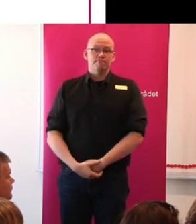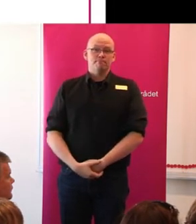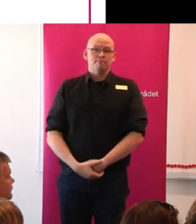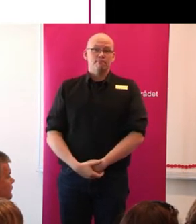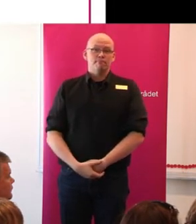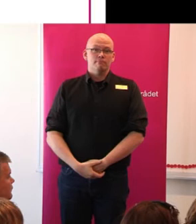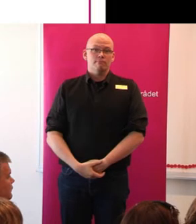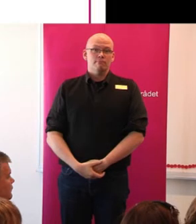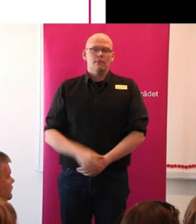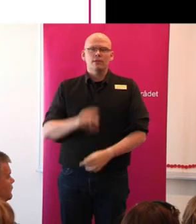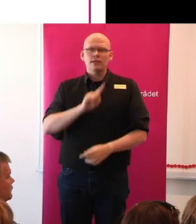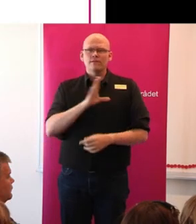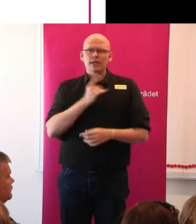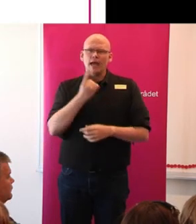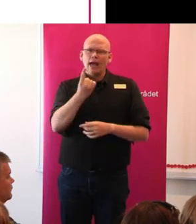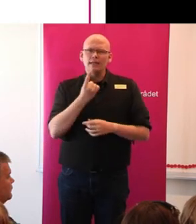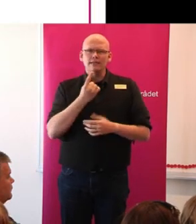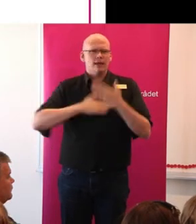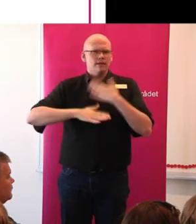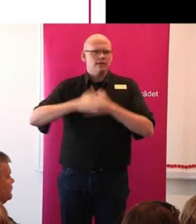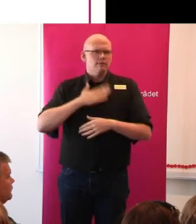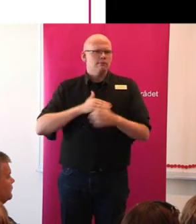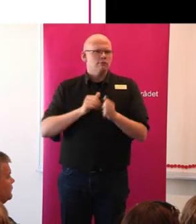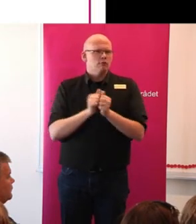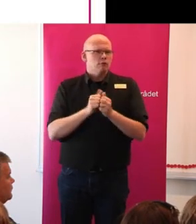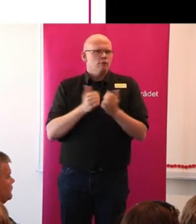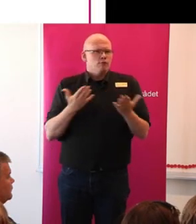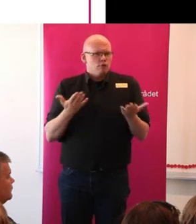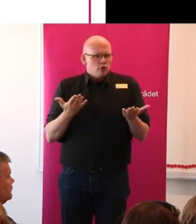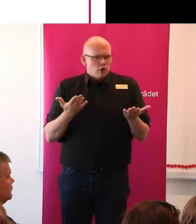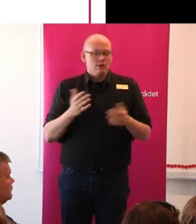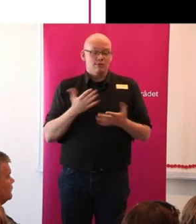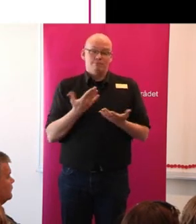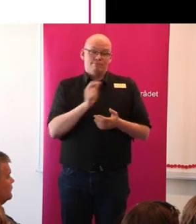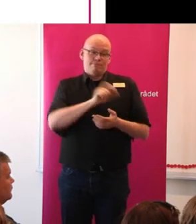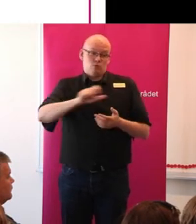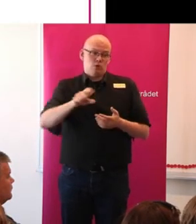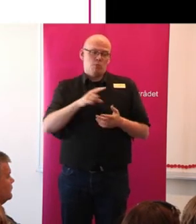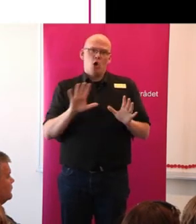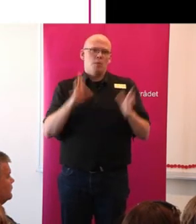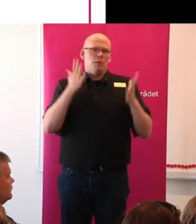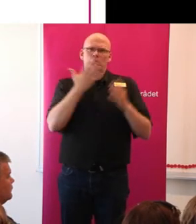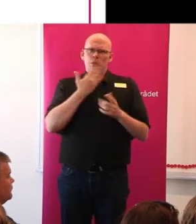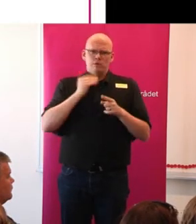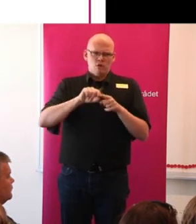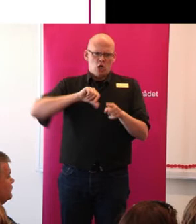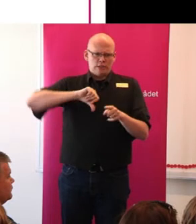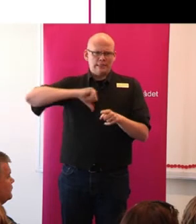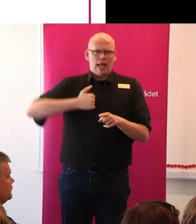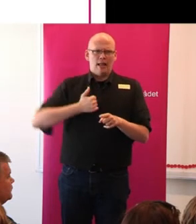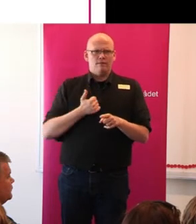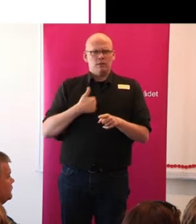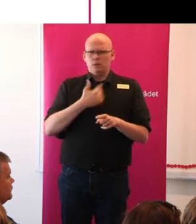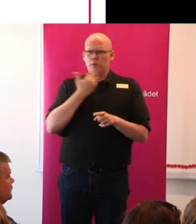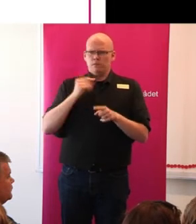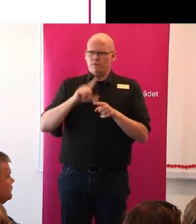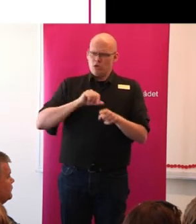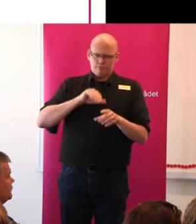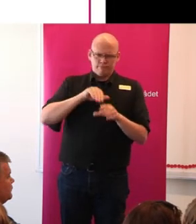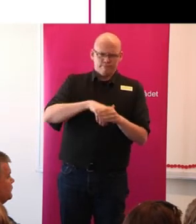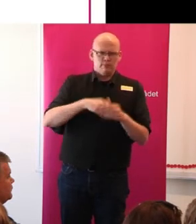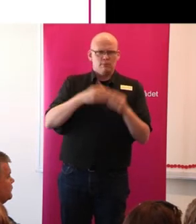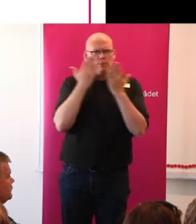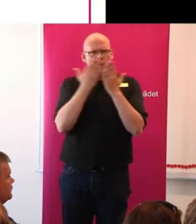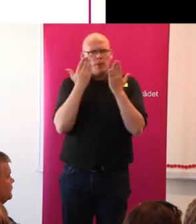Ytterligare en sak som är väldigt intressant är att de som upplever att de inte har valt själva att studera och gå på den här